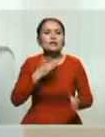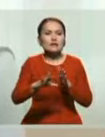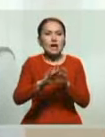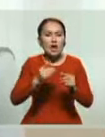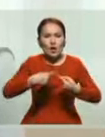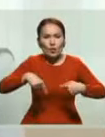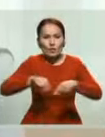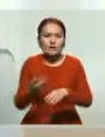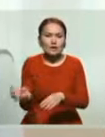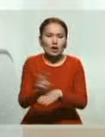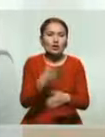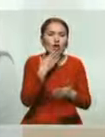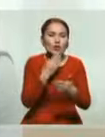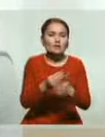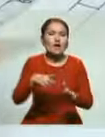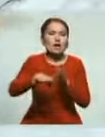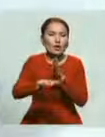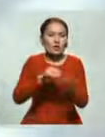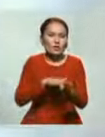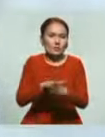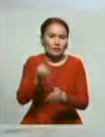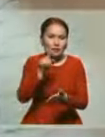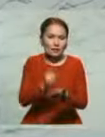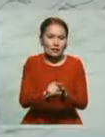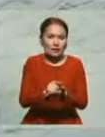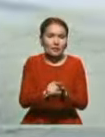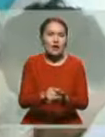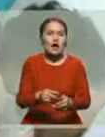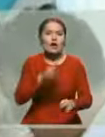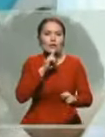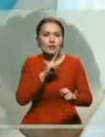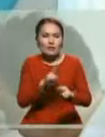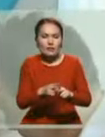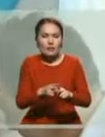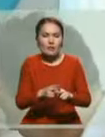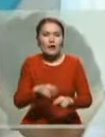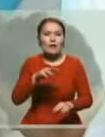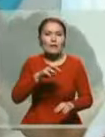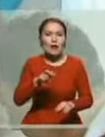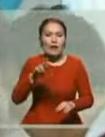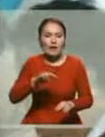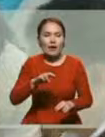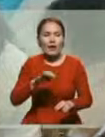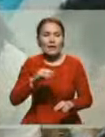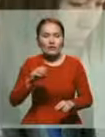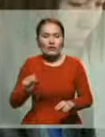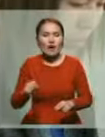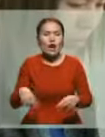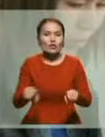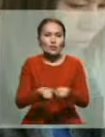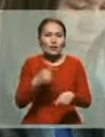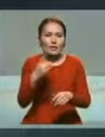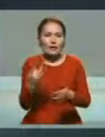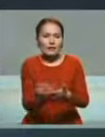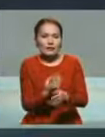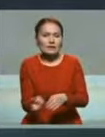участогіне келіп, өзінің дауысын беру керек. Бүгін Еленаның туған сіңлісі Майя Иванова бірінші рет сайлауға қатысып отыр. Ол Ресейден